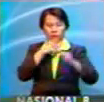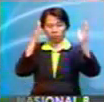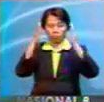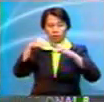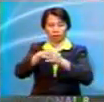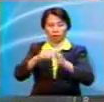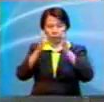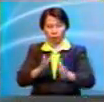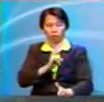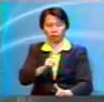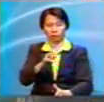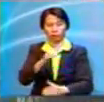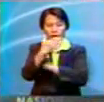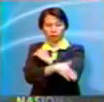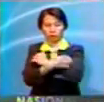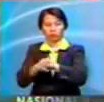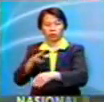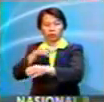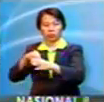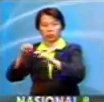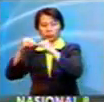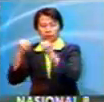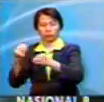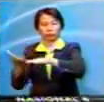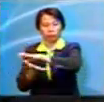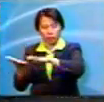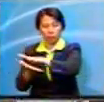konteks orang Islam dan juga negara yang termasuk masyarakat yang majmuk.